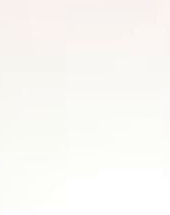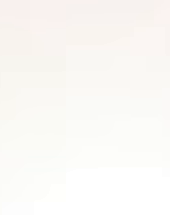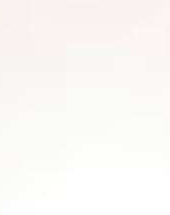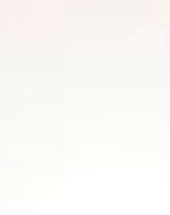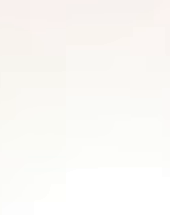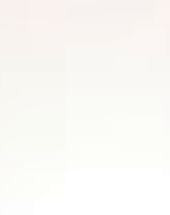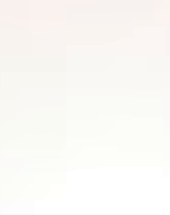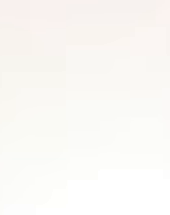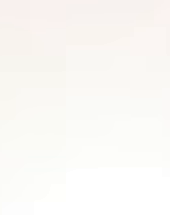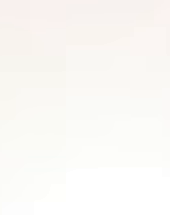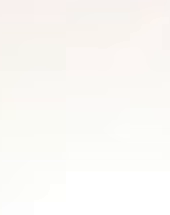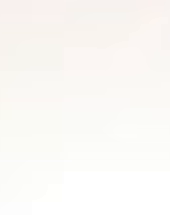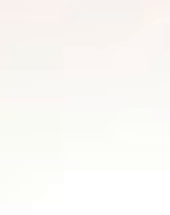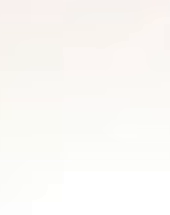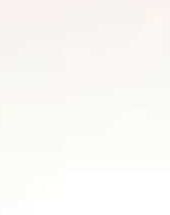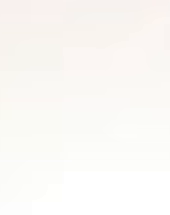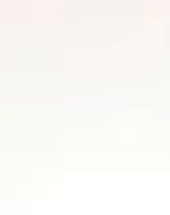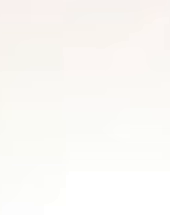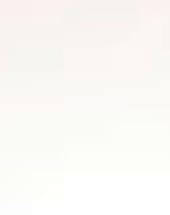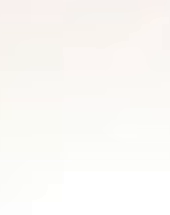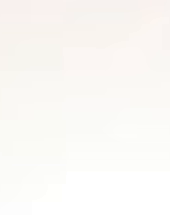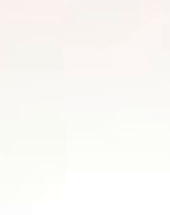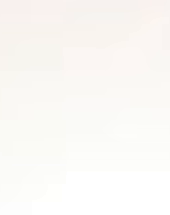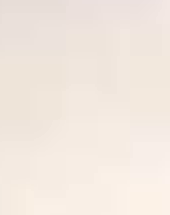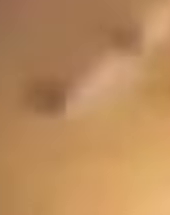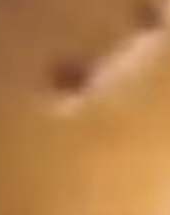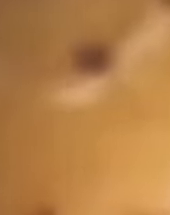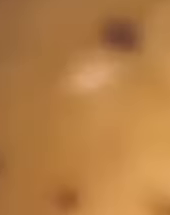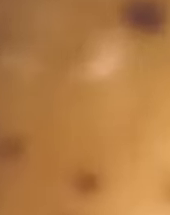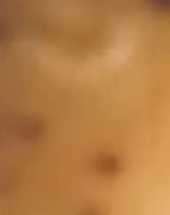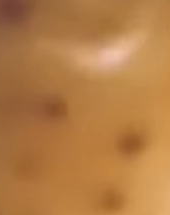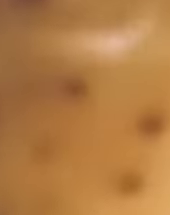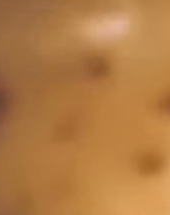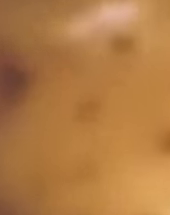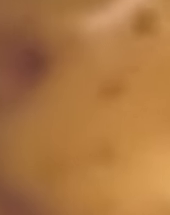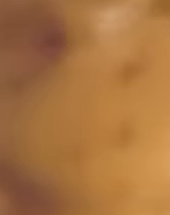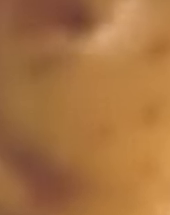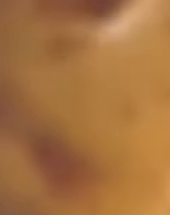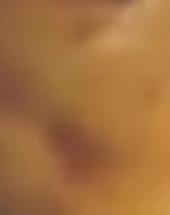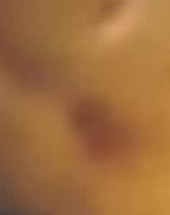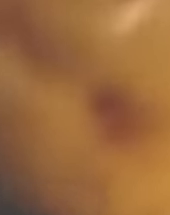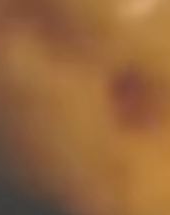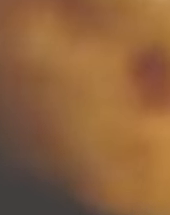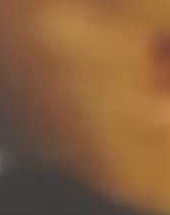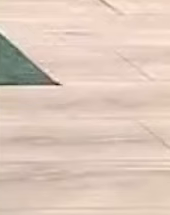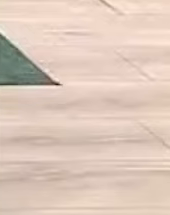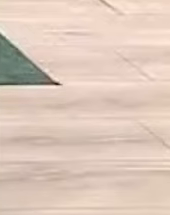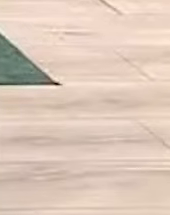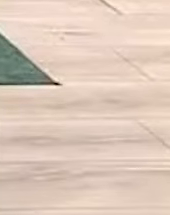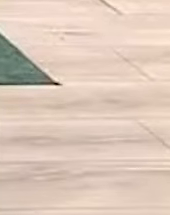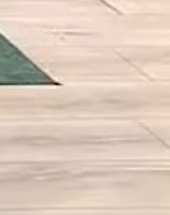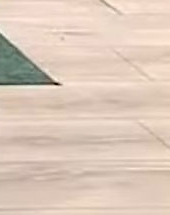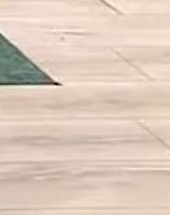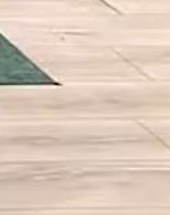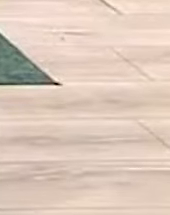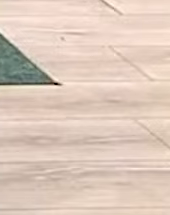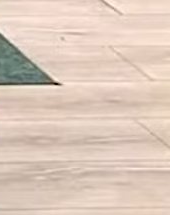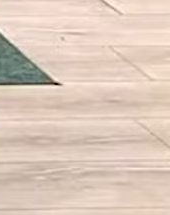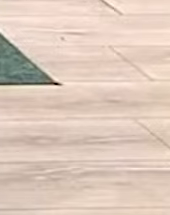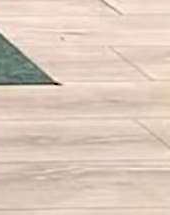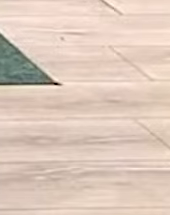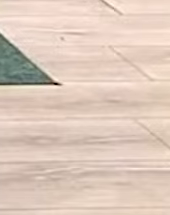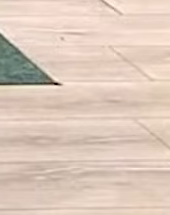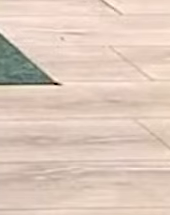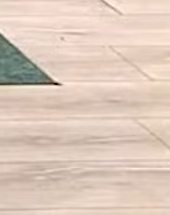zaten. Bunu böyle çok çeşitlendirmek ticari boyuta girdiği için değil mi? Ama şimdi tarihi geçmiş. Rafta duruyor. Onu tekrar değerlendirmesi